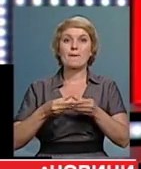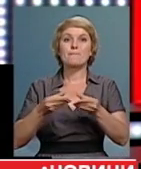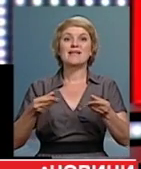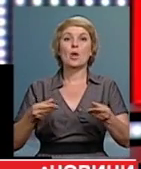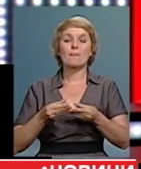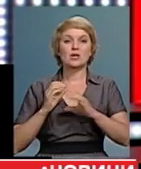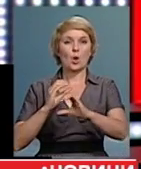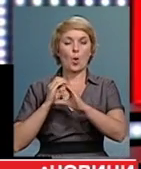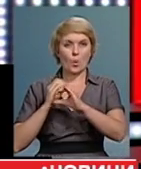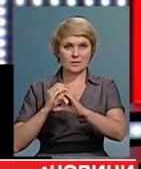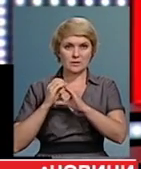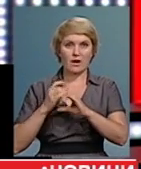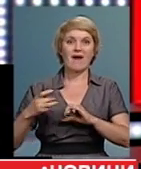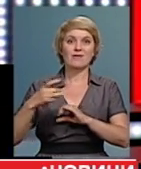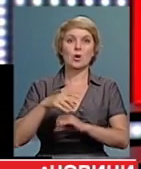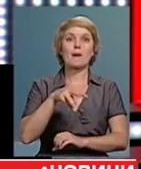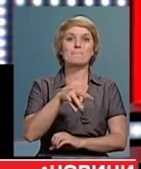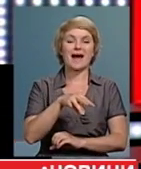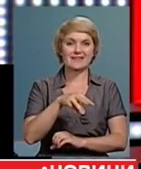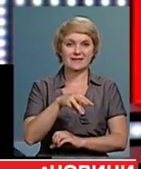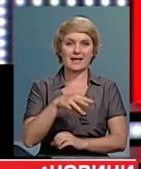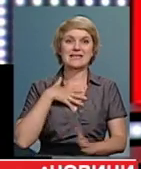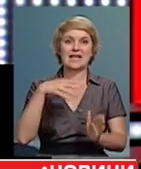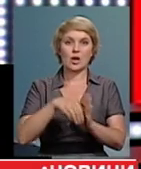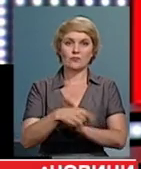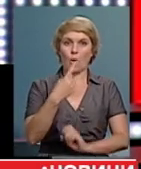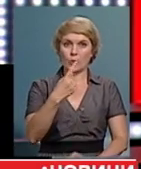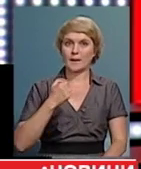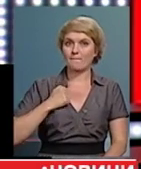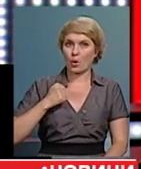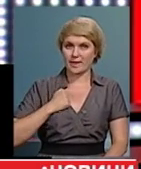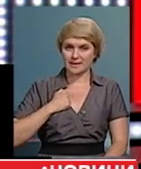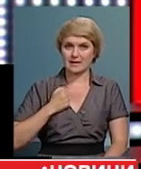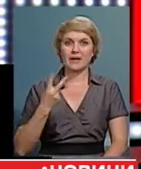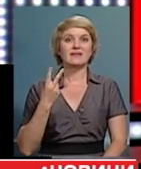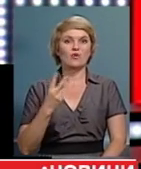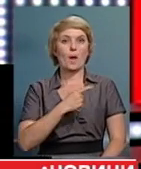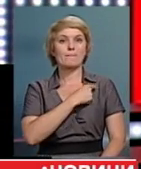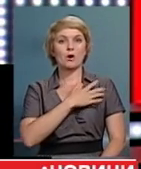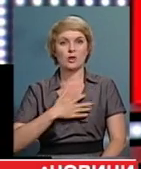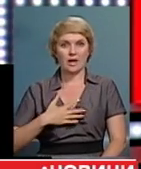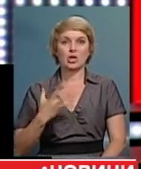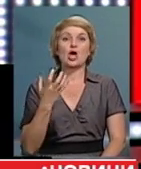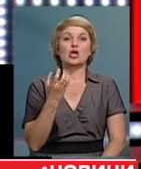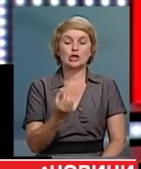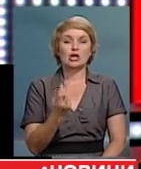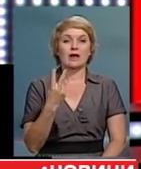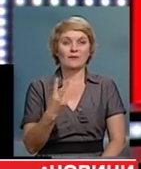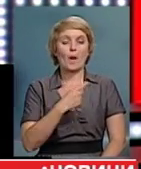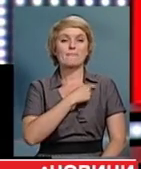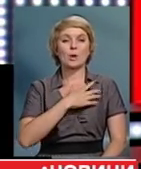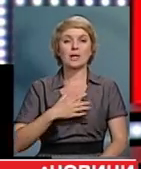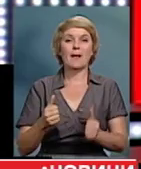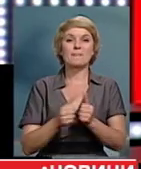Мар'їнки загинув один боєць, двоє поранені. Ще двоє були поранені під Авдіївкою та Зайцевим. Лисенко